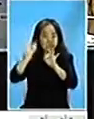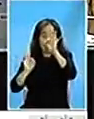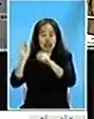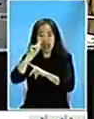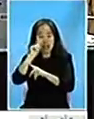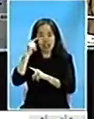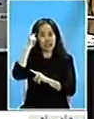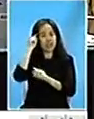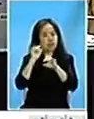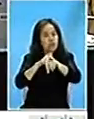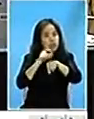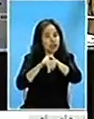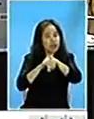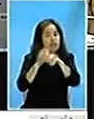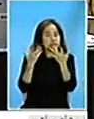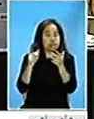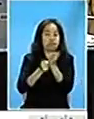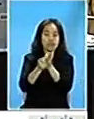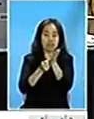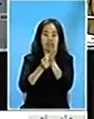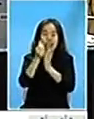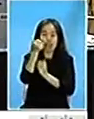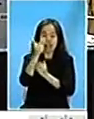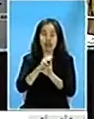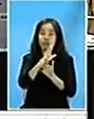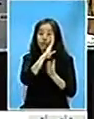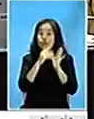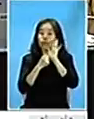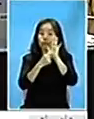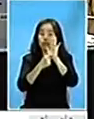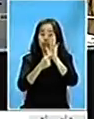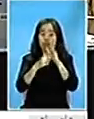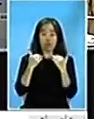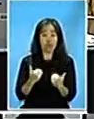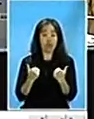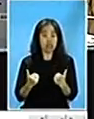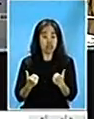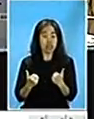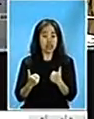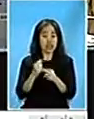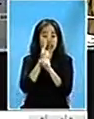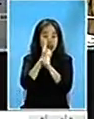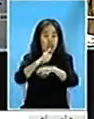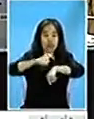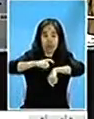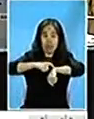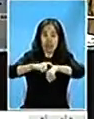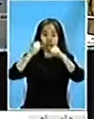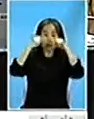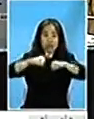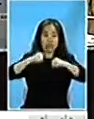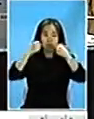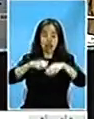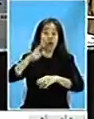าจะเราสามารถแก้ไขได้ครับอย่างเช่นวันนี้ก็ตรงตามที่ได้ตกลงกันนะครับ